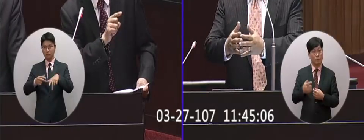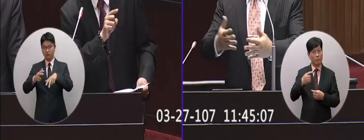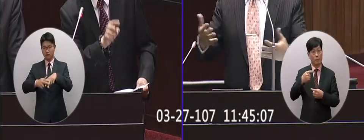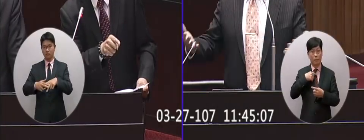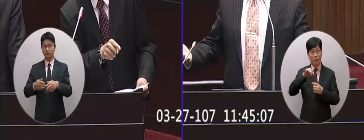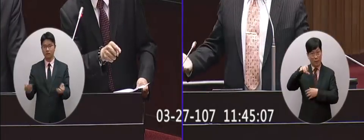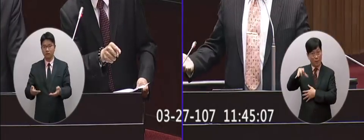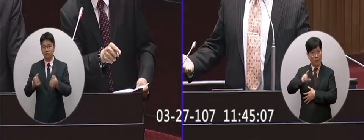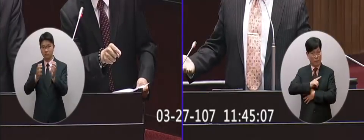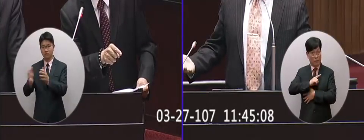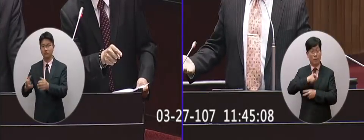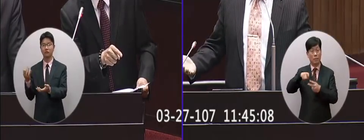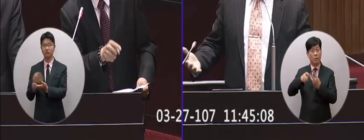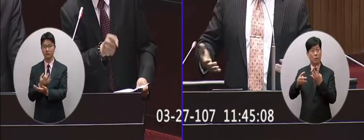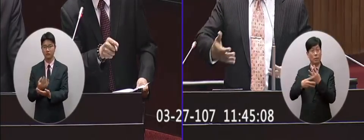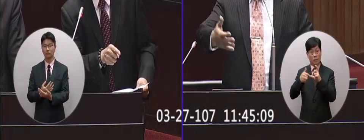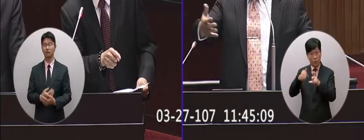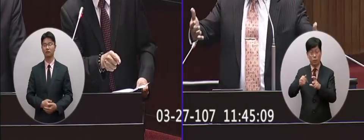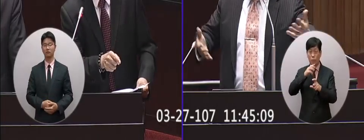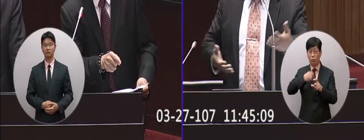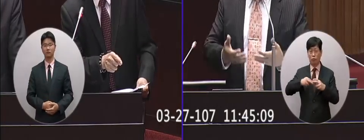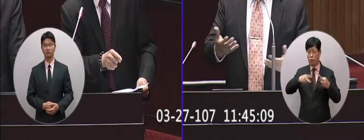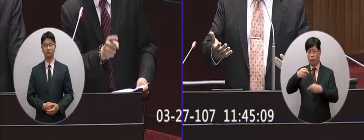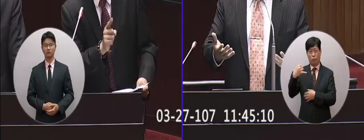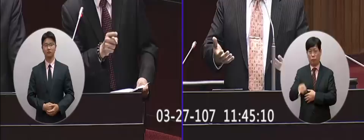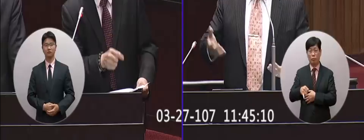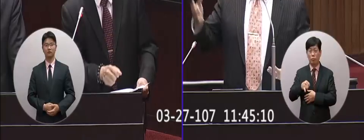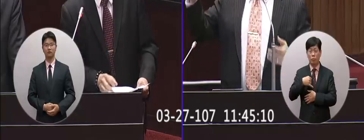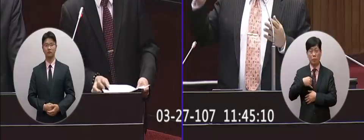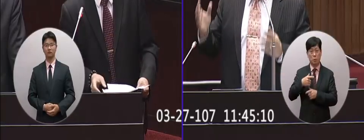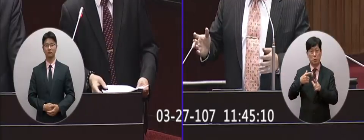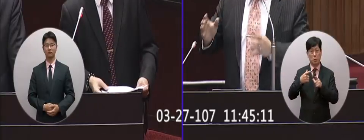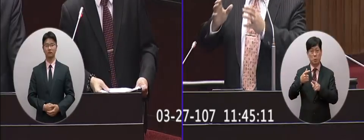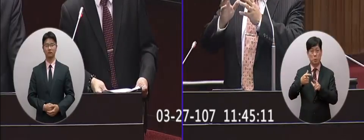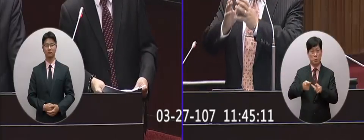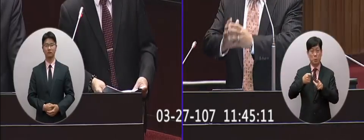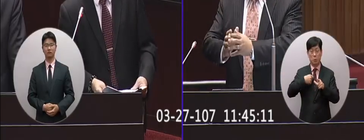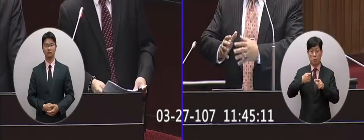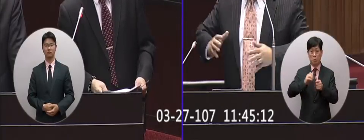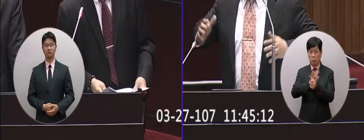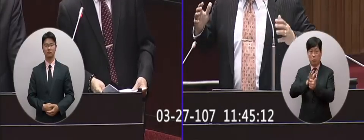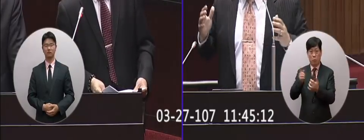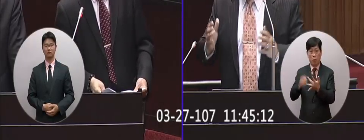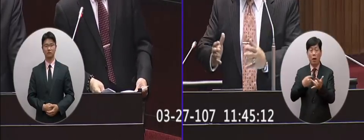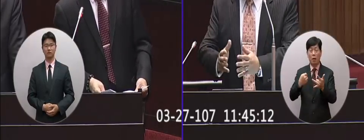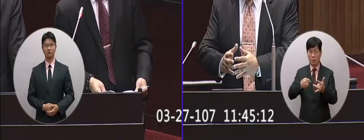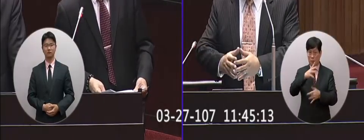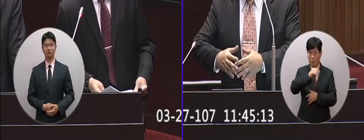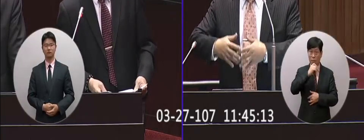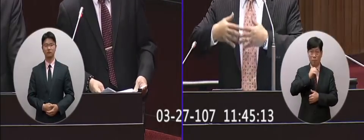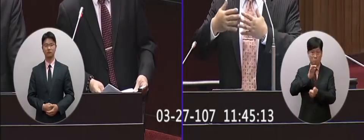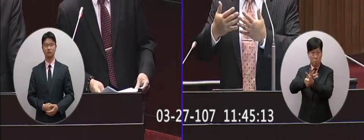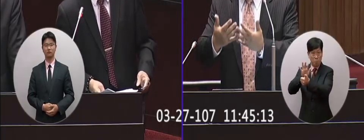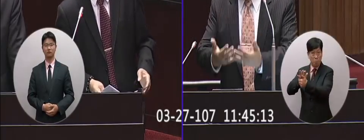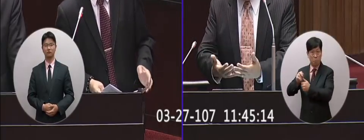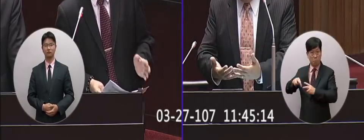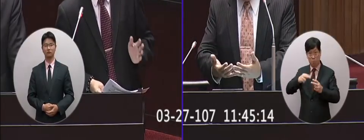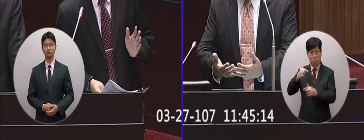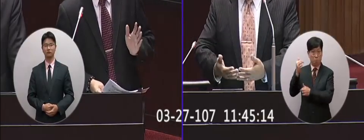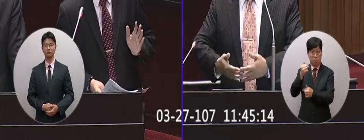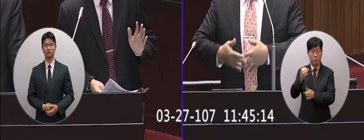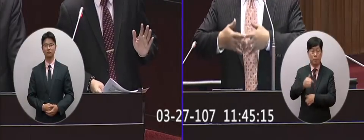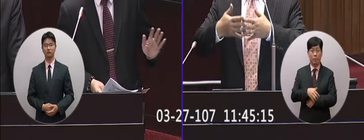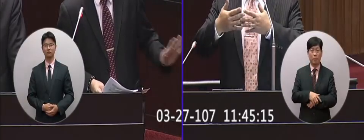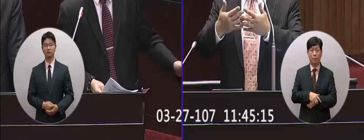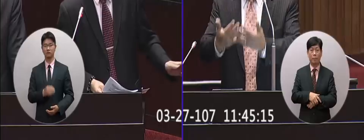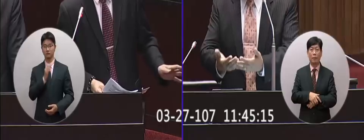是地方的工业区设备不足嘛， 哎，对， 啊，这个公共设施也不足， 对， 所以现在利用前瞻计划，把地方的工业区把它的设备改